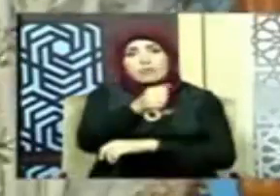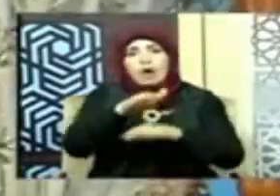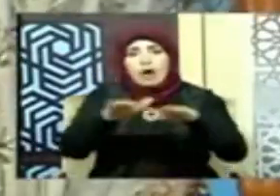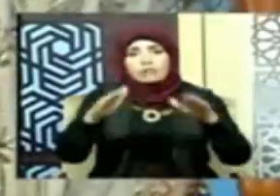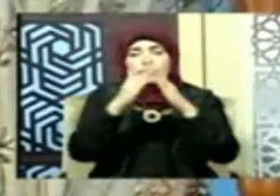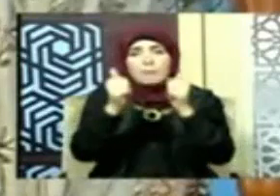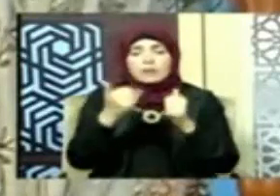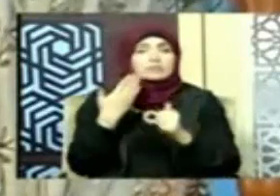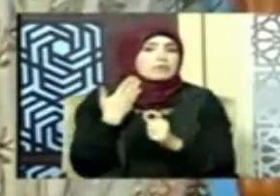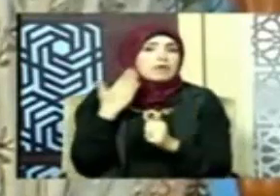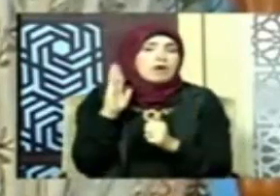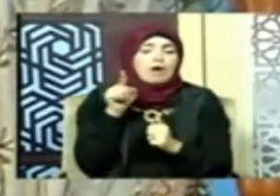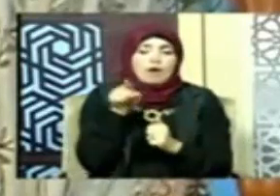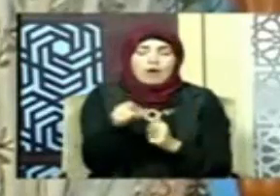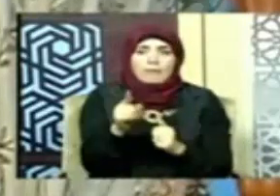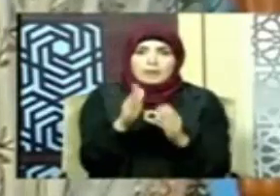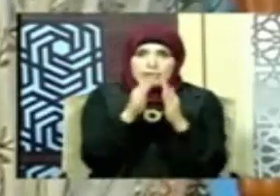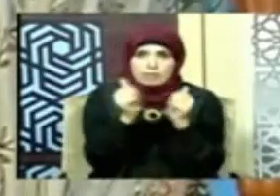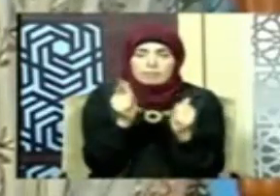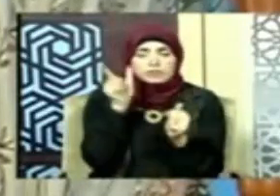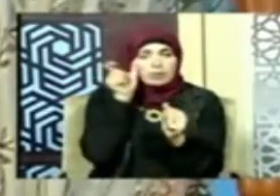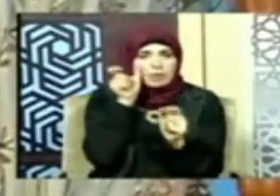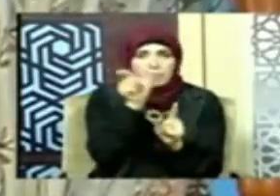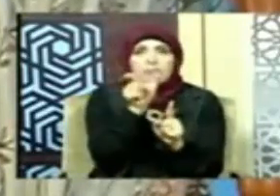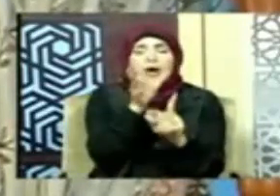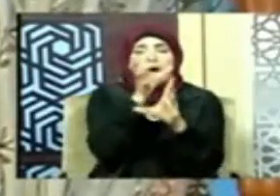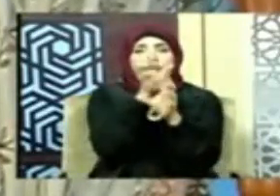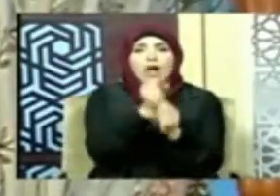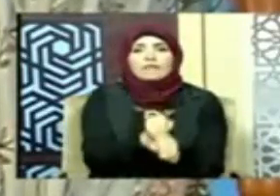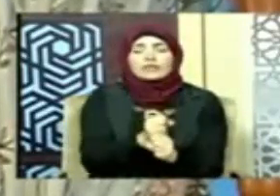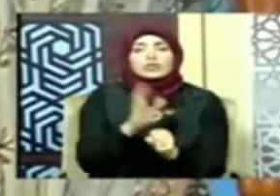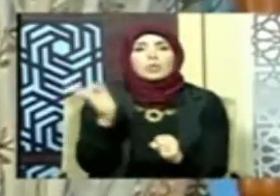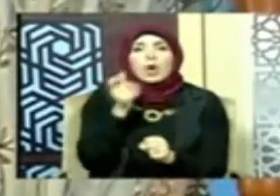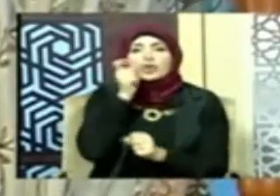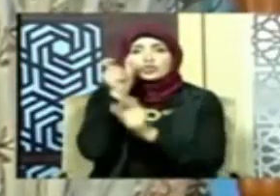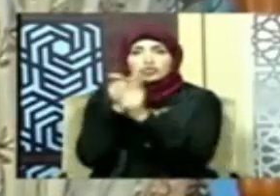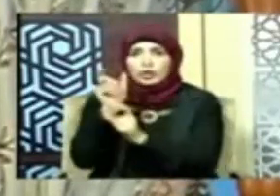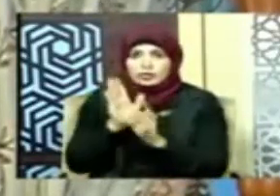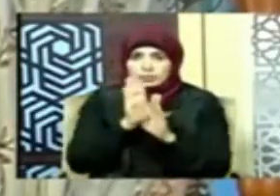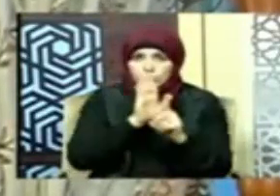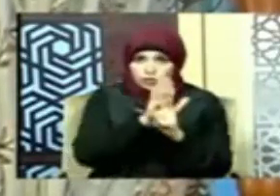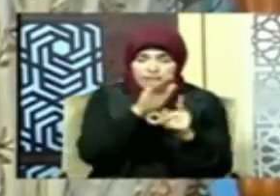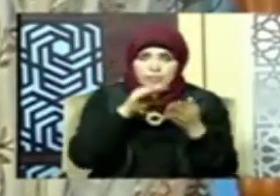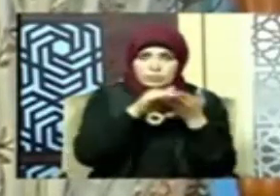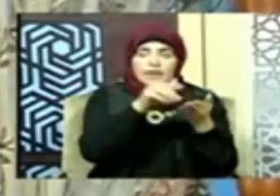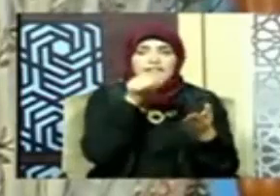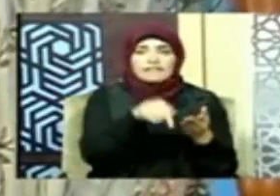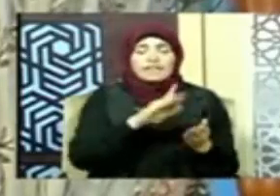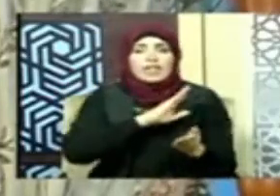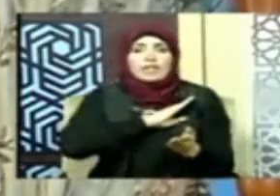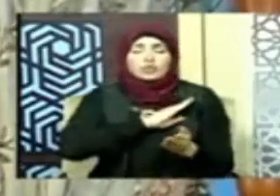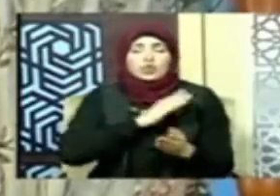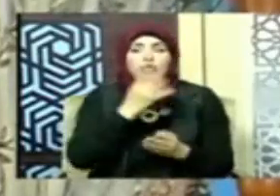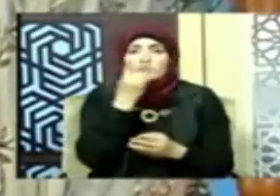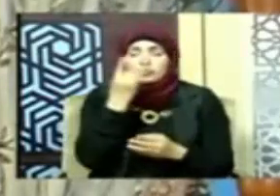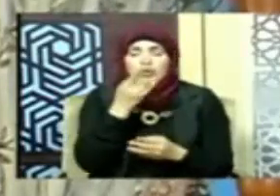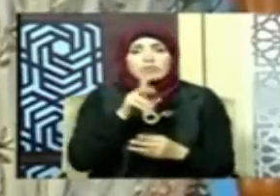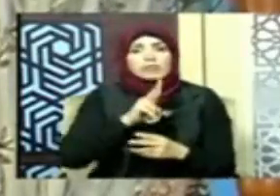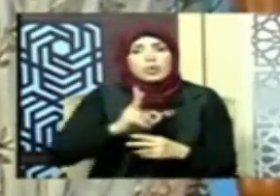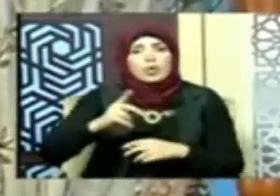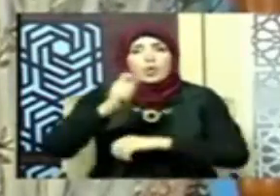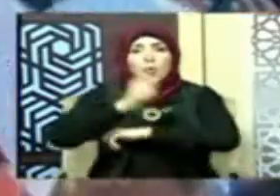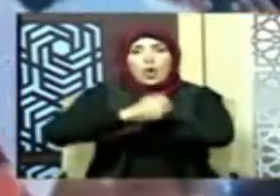وعرضنا ودولتنا وكل من ساندهم. اللهم احفظ مصر وجيشها وشرطتها